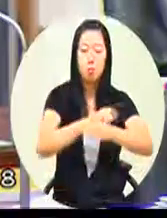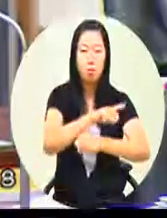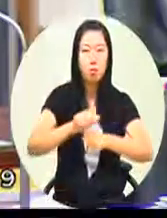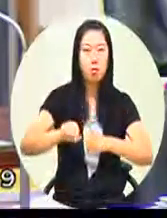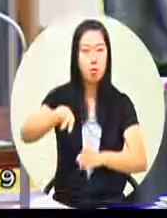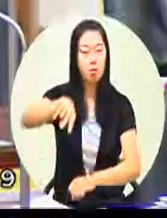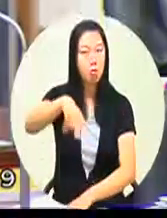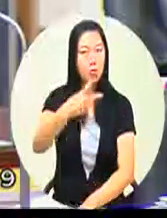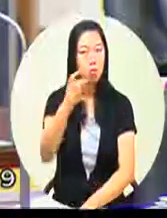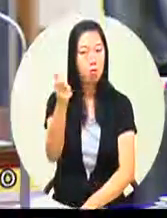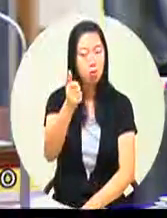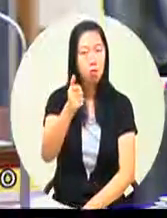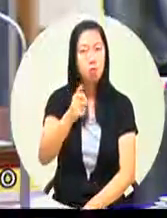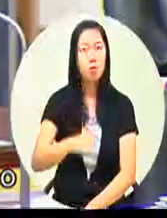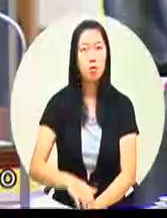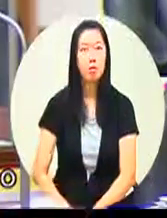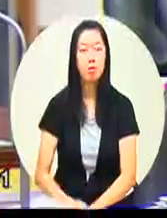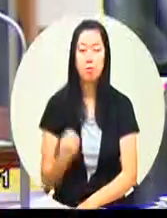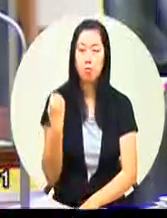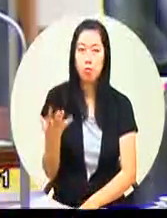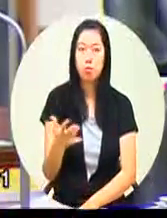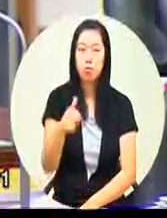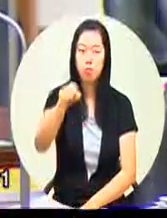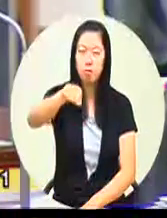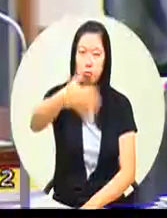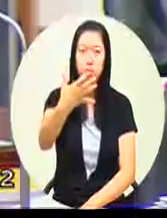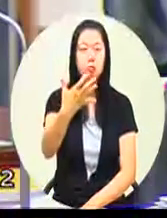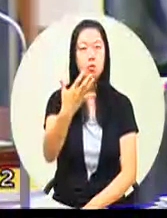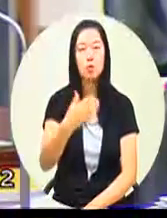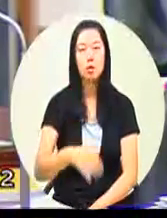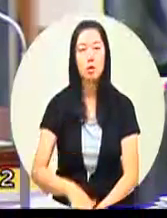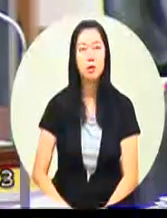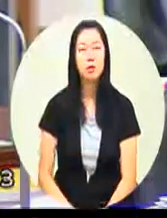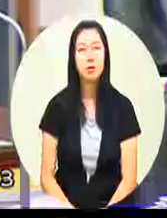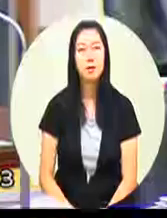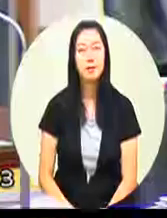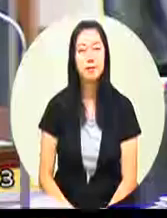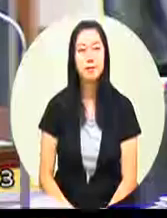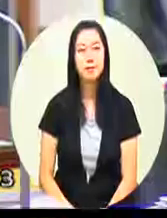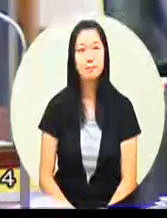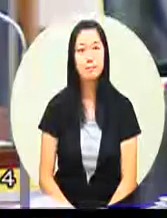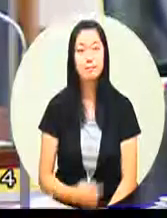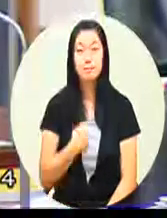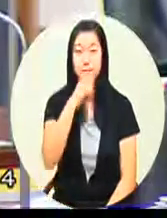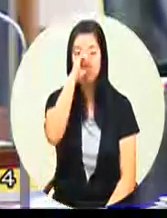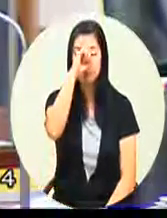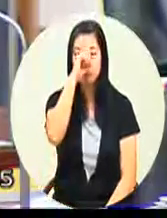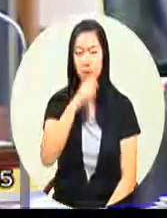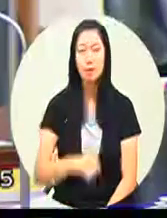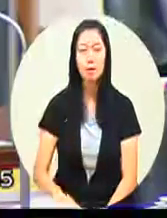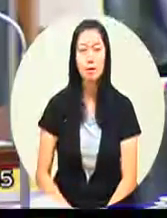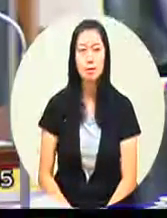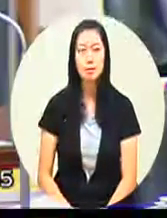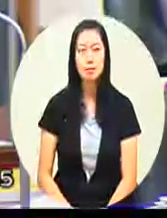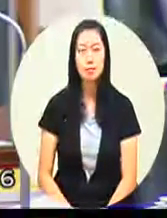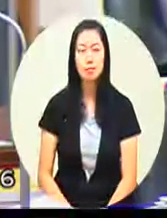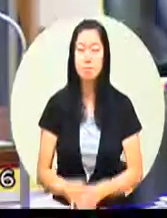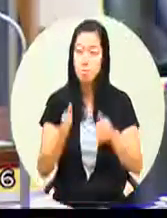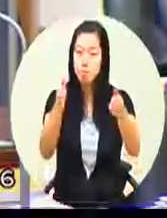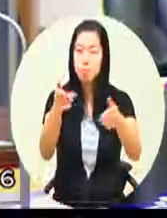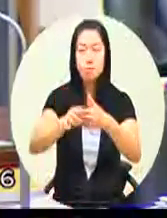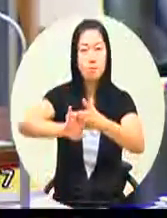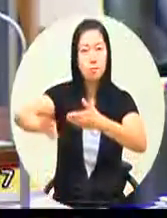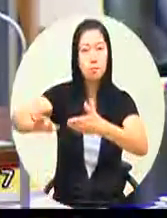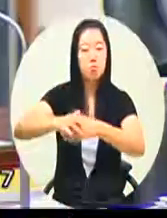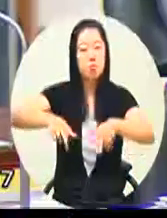的也只有500只嘛，哈收容量嘛哈。所以说我希望说针对我们在外面的一